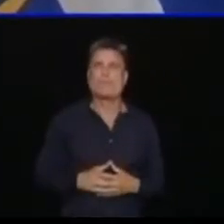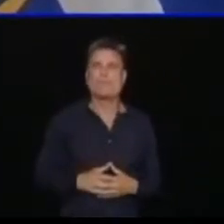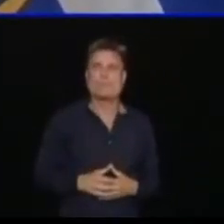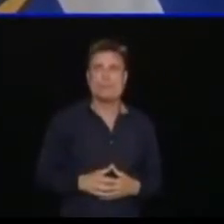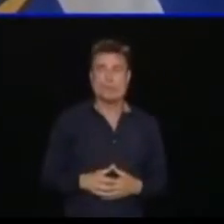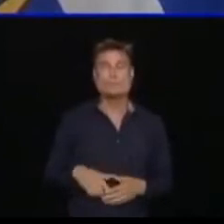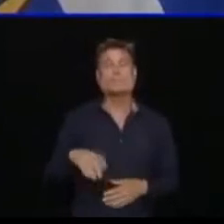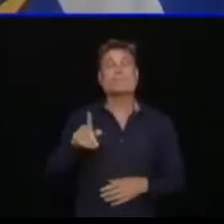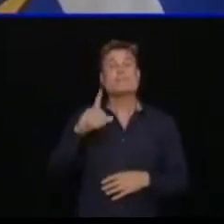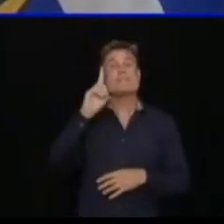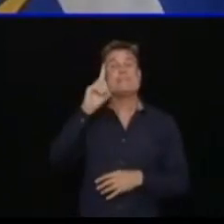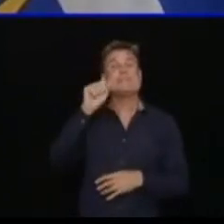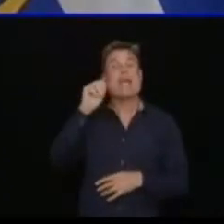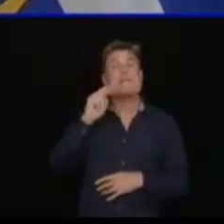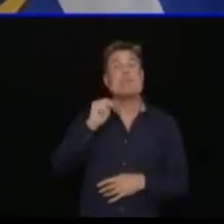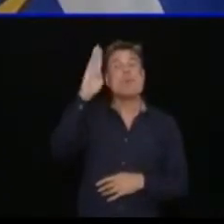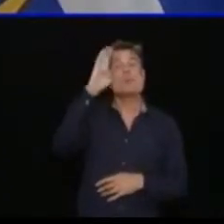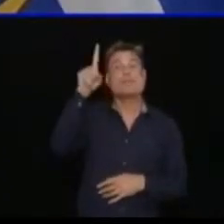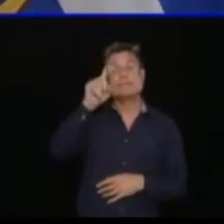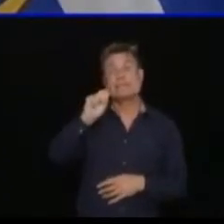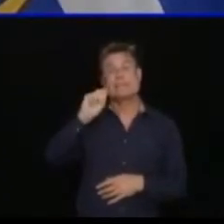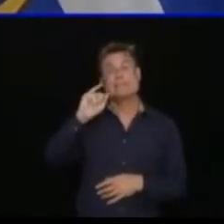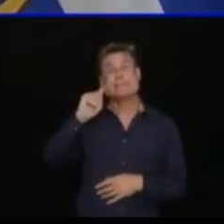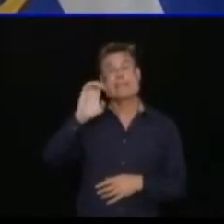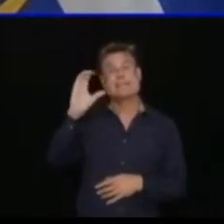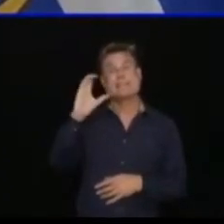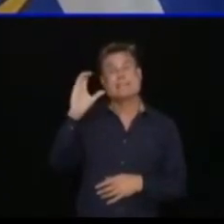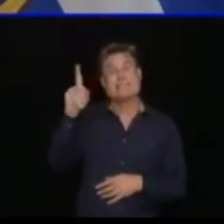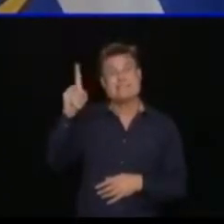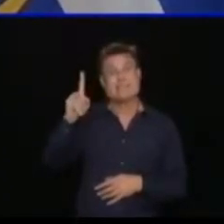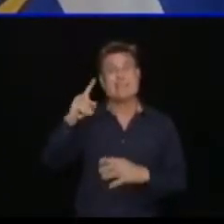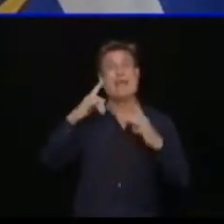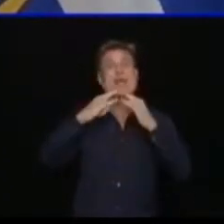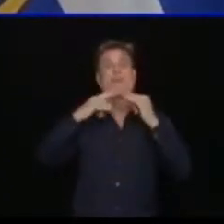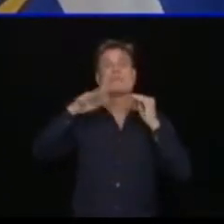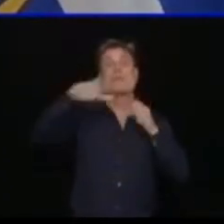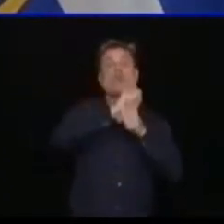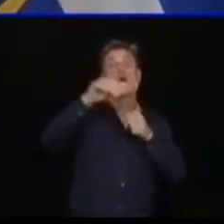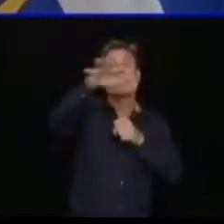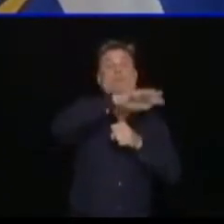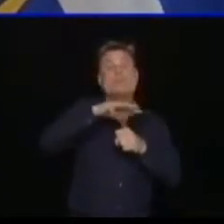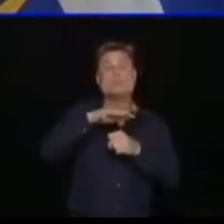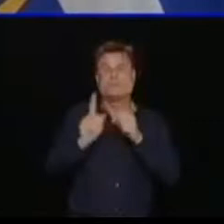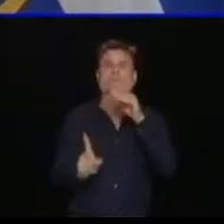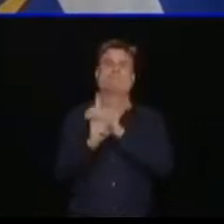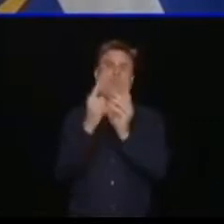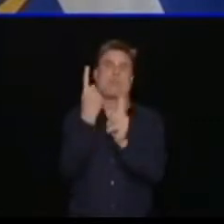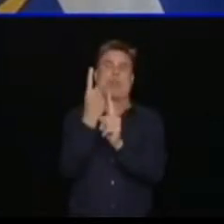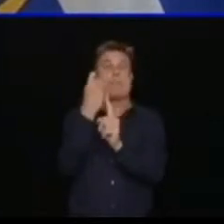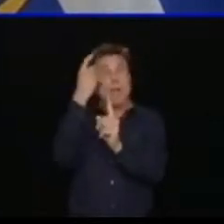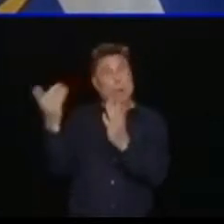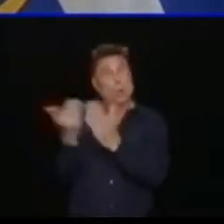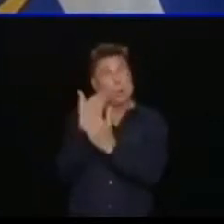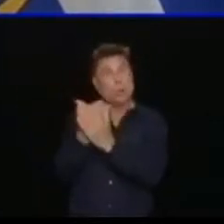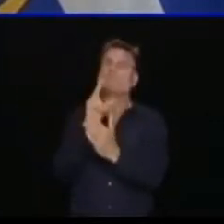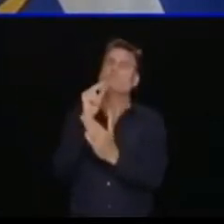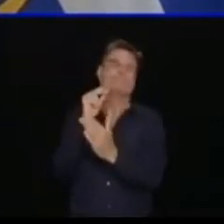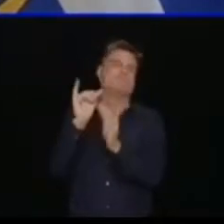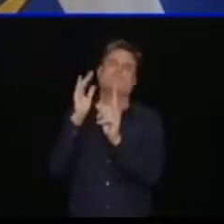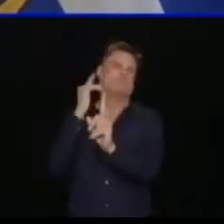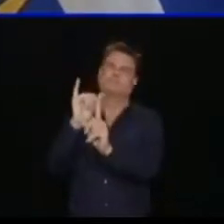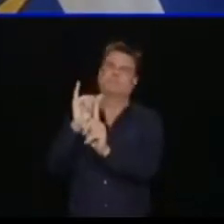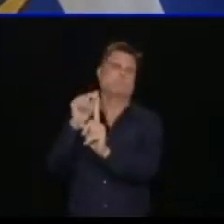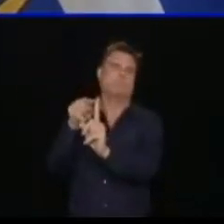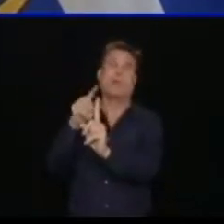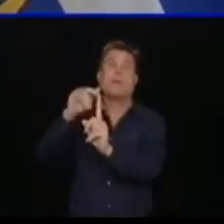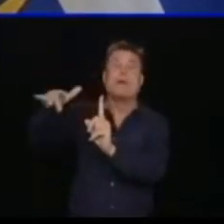case related to that, and we now have over 60 cases related to the multiple exposures. 所以我们现在至少有超过60